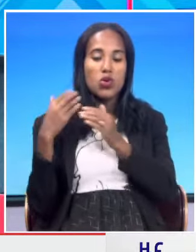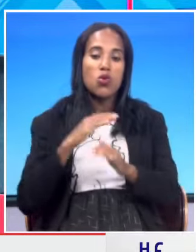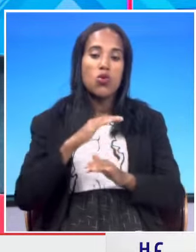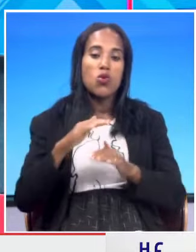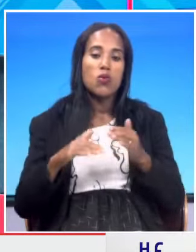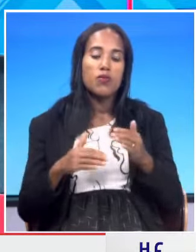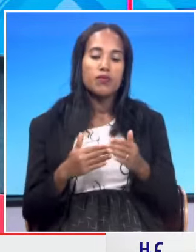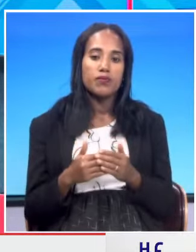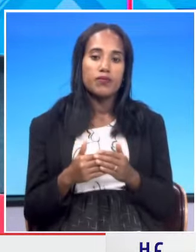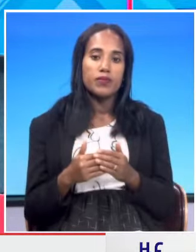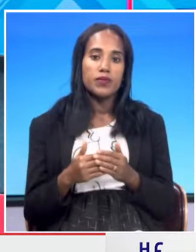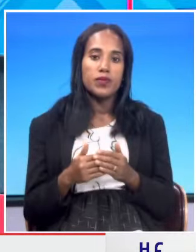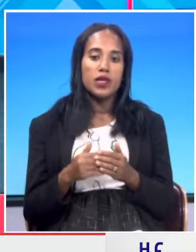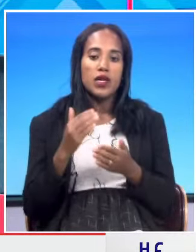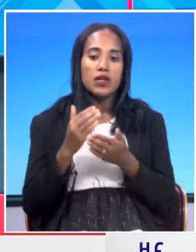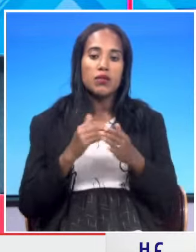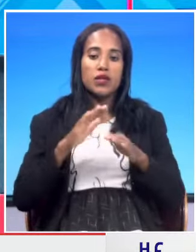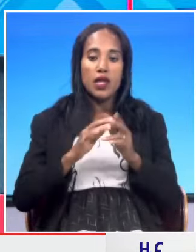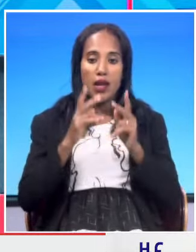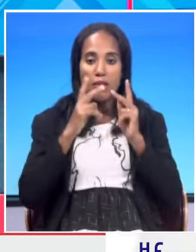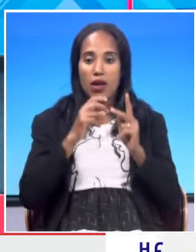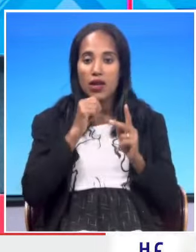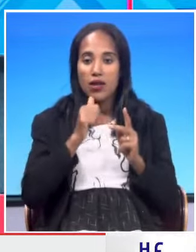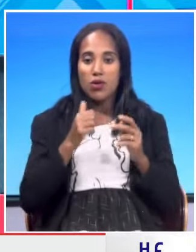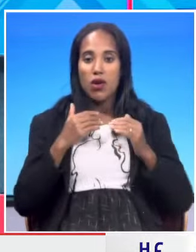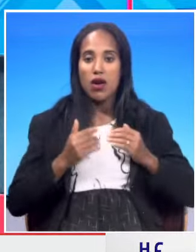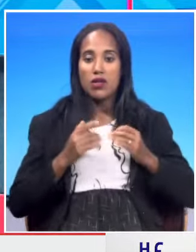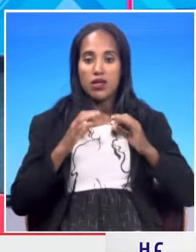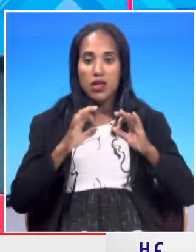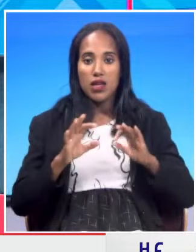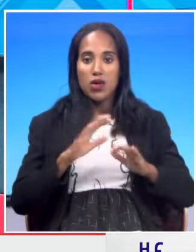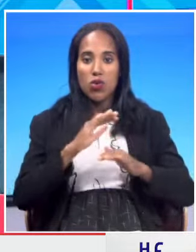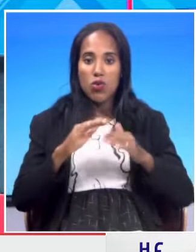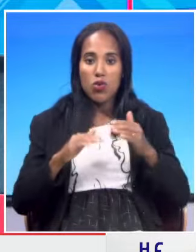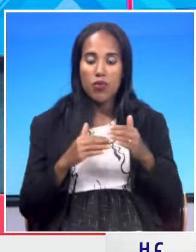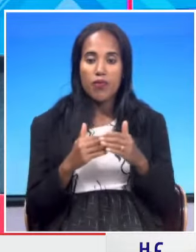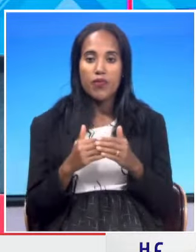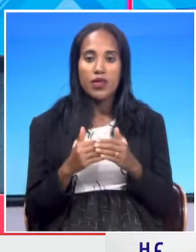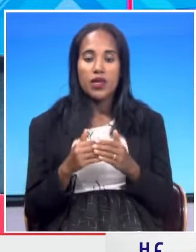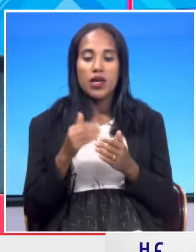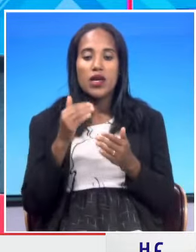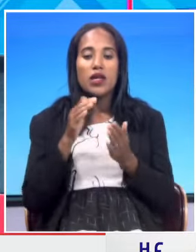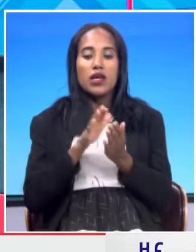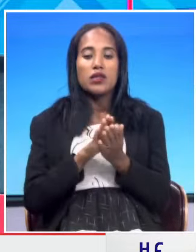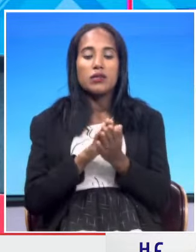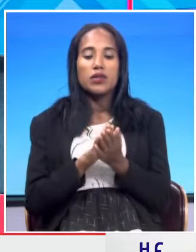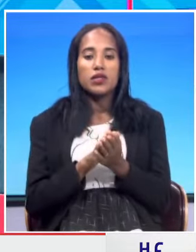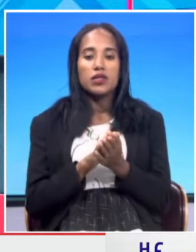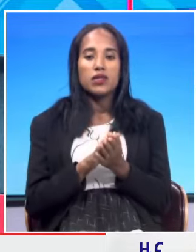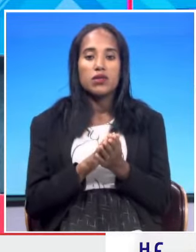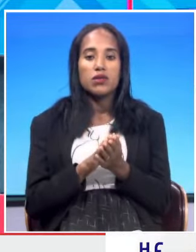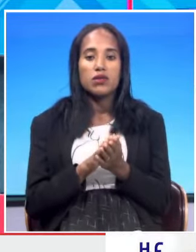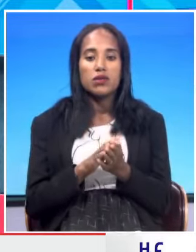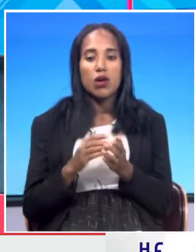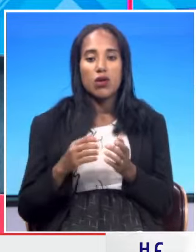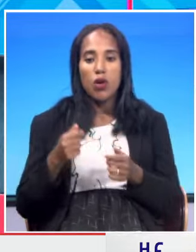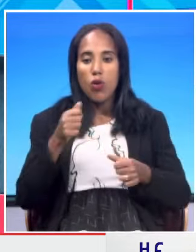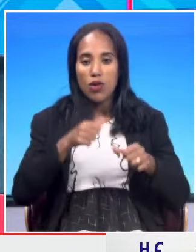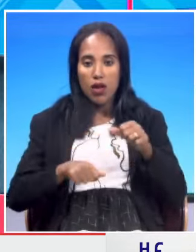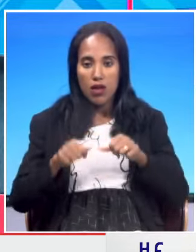ሁሉም በትምህርት ላይ የማይመለከተው አካል ስለሌለ ሁሉም ለትምህርት ሴክተሩ ከኪሱ ያወጣል።